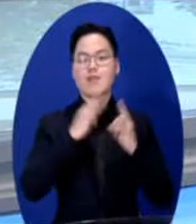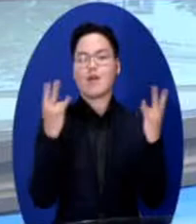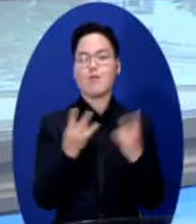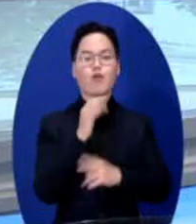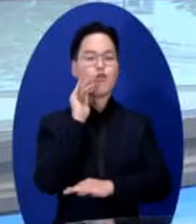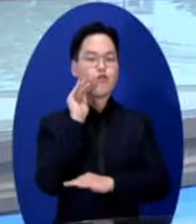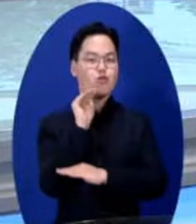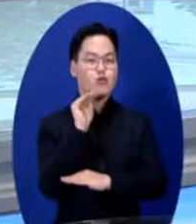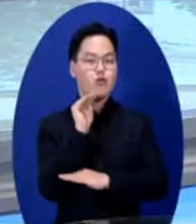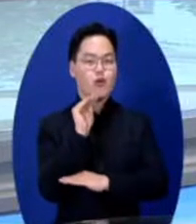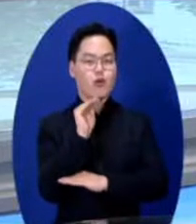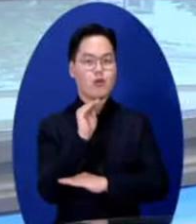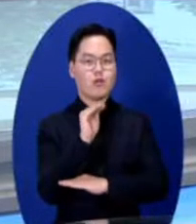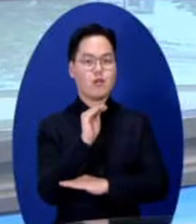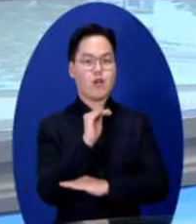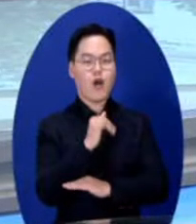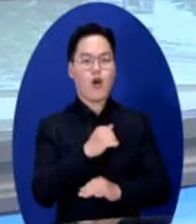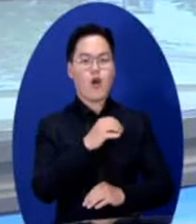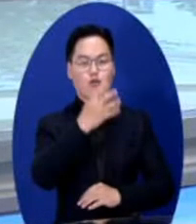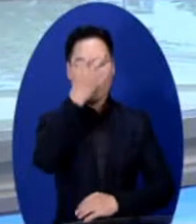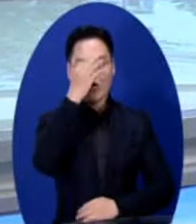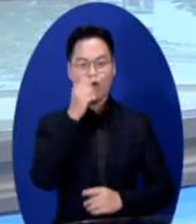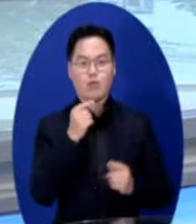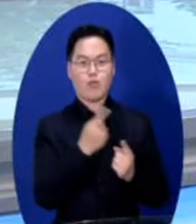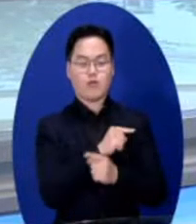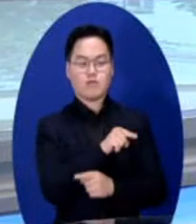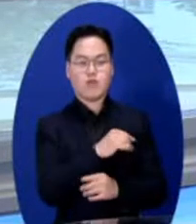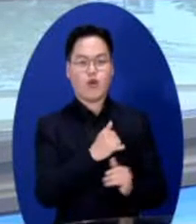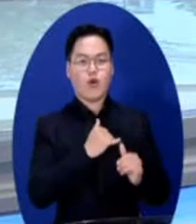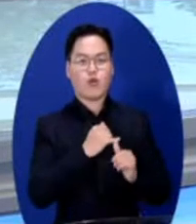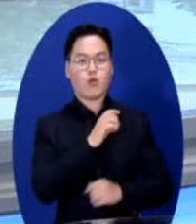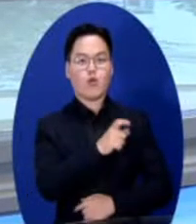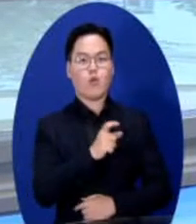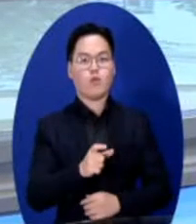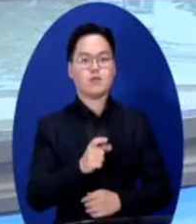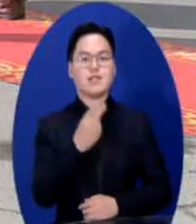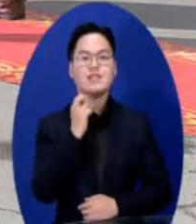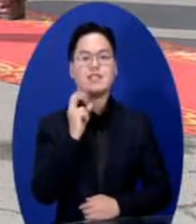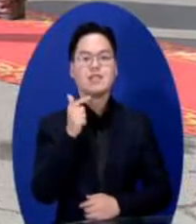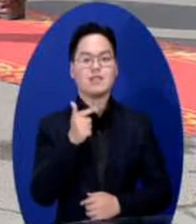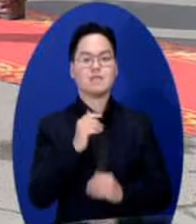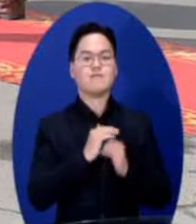зарим төлөвлөл хэлмэгдэгсийн дурсгалын хөшөөнд цэцэг өргөж хүндэтгэл үзүүллээ.